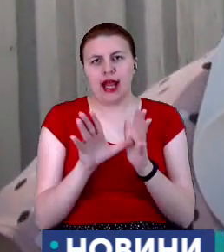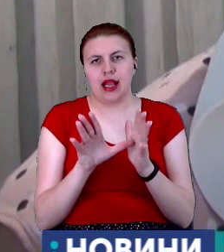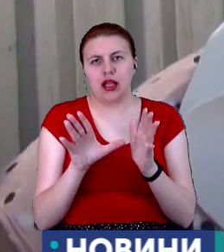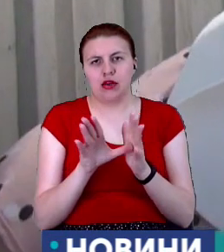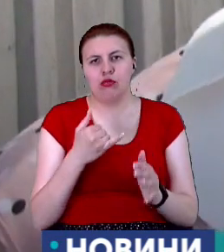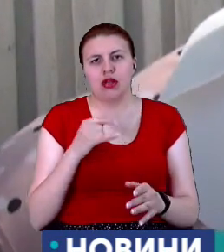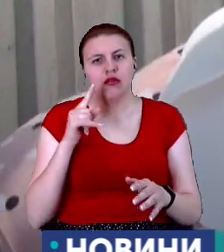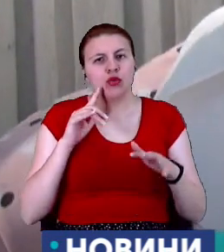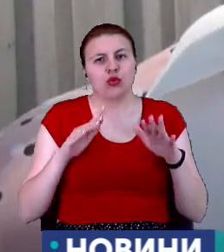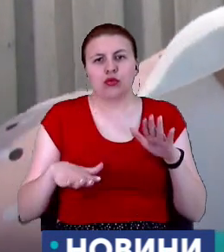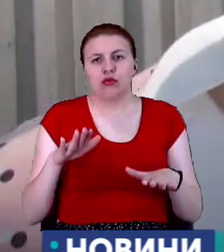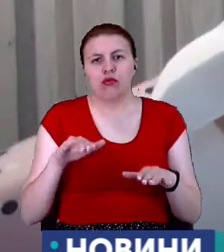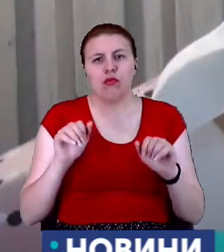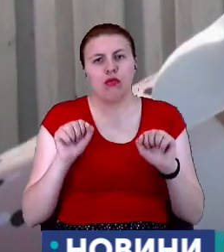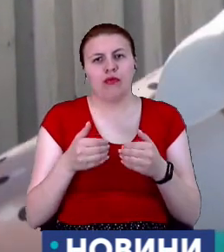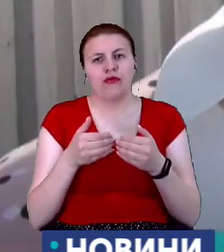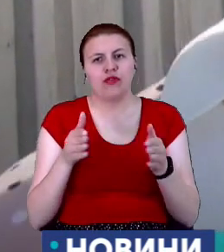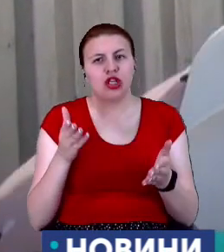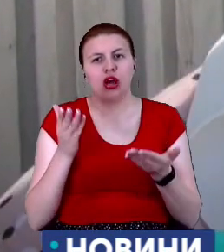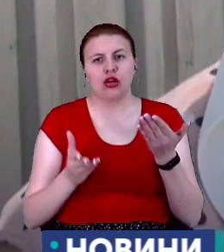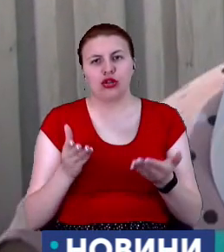виникають сумніви, чи можемо відчинятися, якщо,